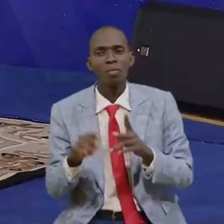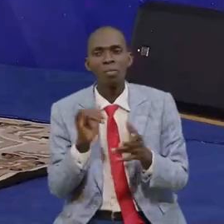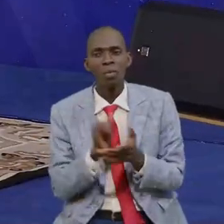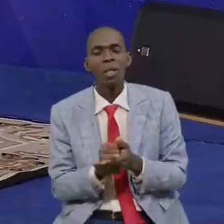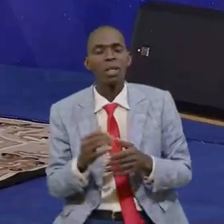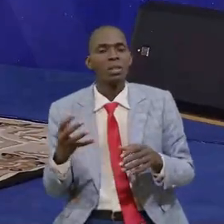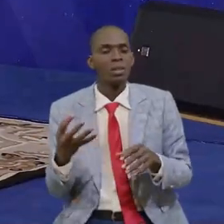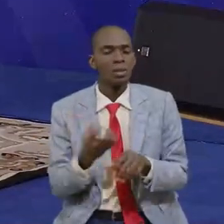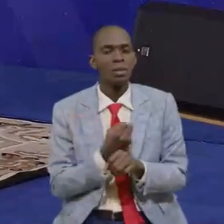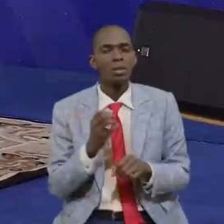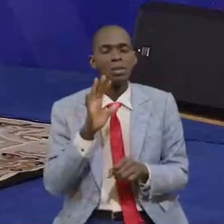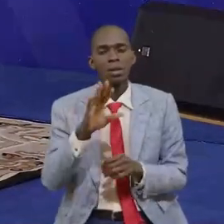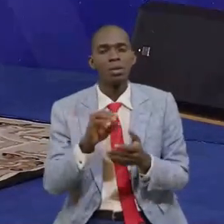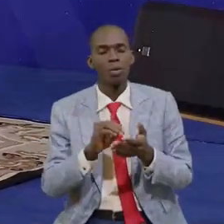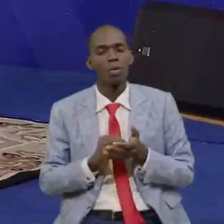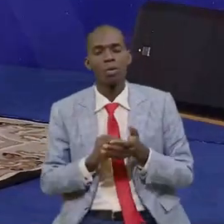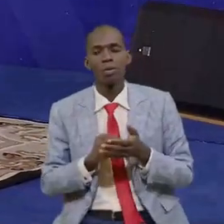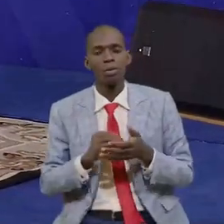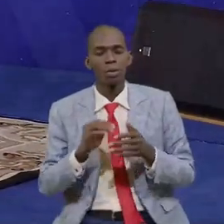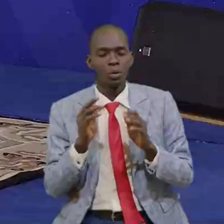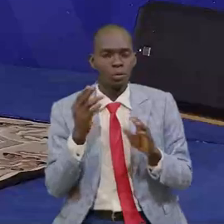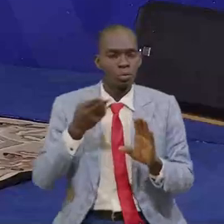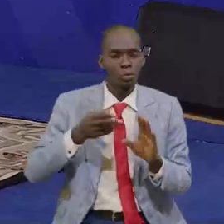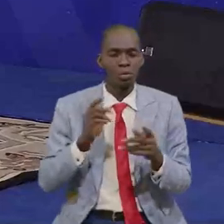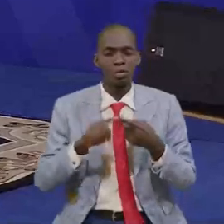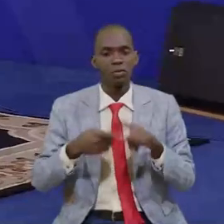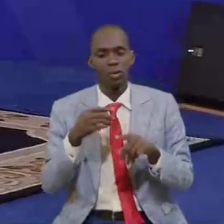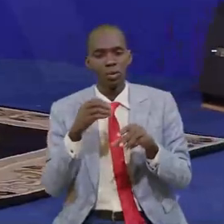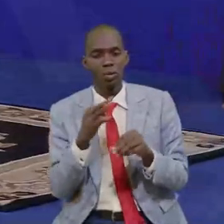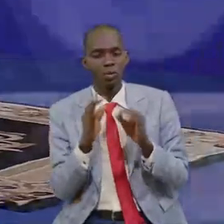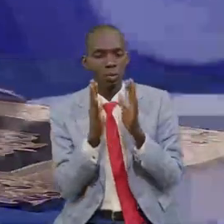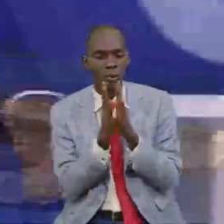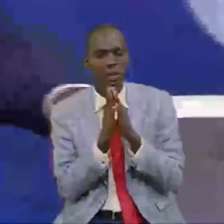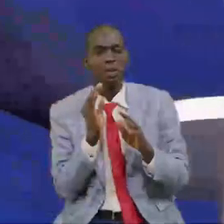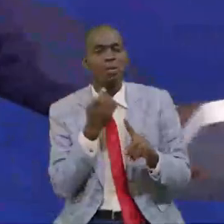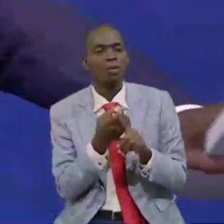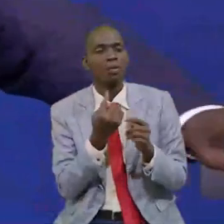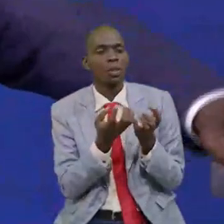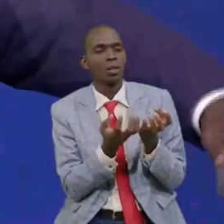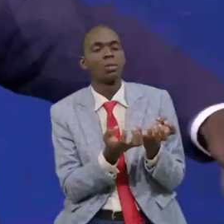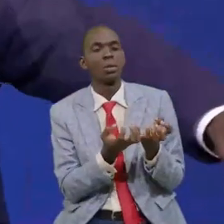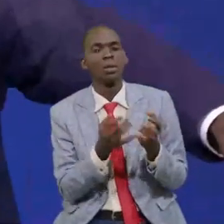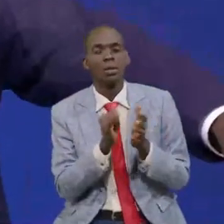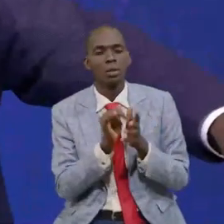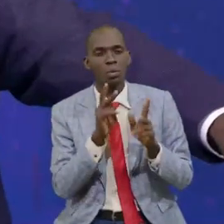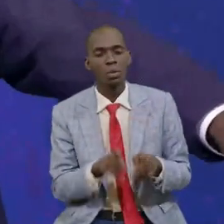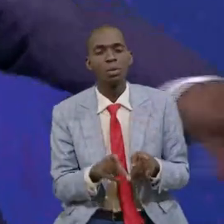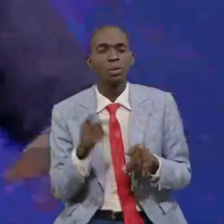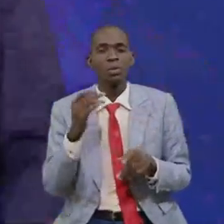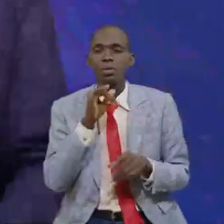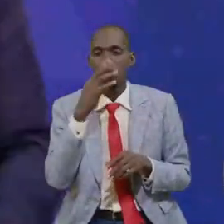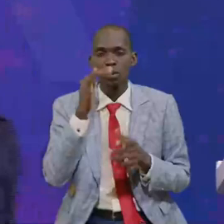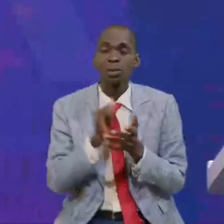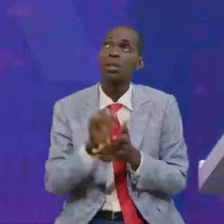leur modèle de prière du lépreux. Le lépreux qui ne savait pas qu'il est venu, il est venu sauver, il est